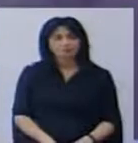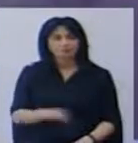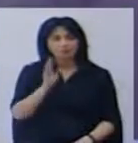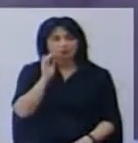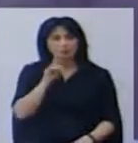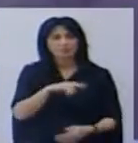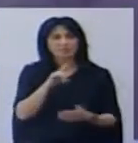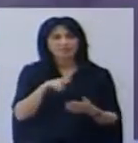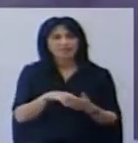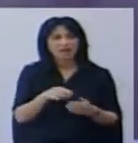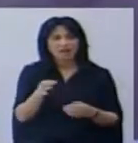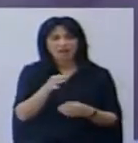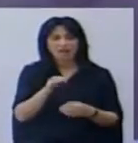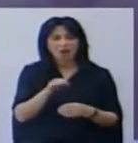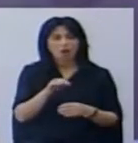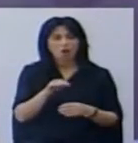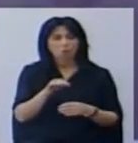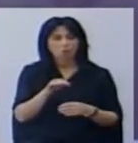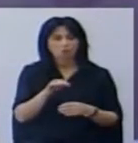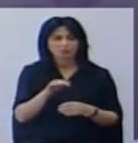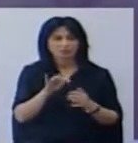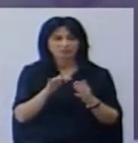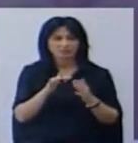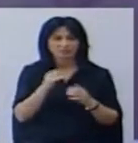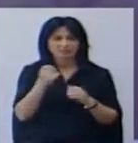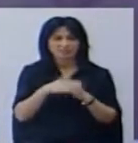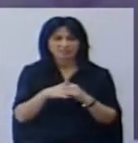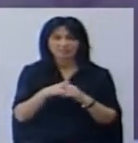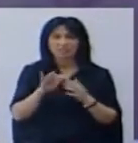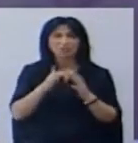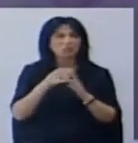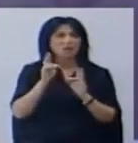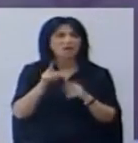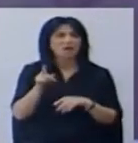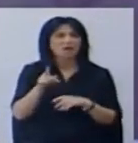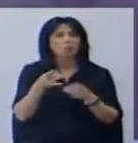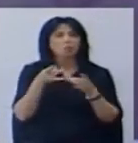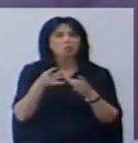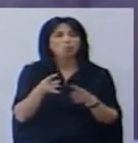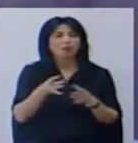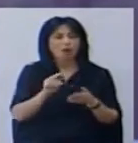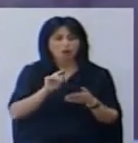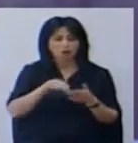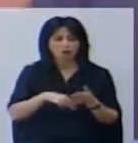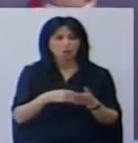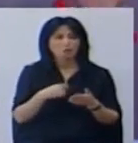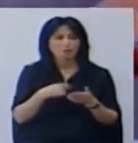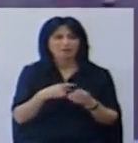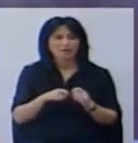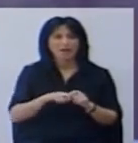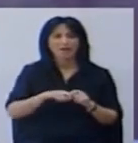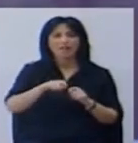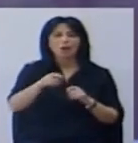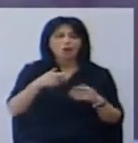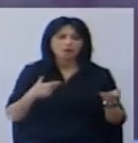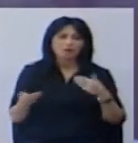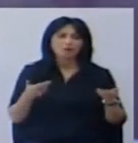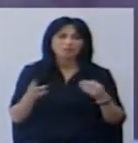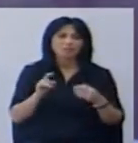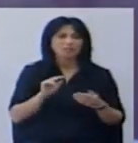ქალაქს რაიონული ცენტრი და სოფელი მოცილებულია და მას იმისათვის, რომ უბრალო ცნობა აიღოს და კილომეტრები უნდა